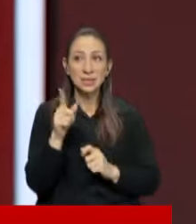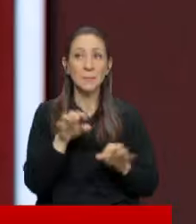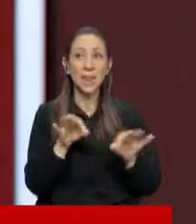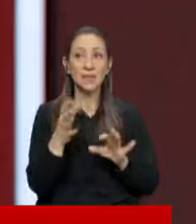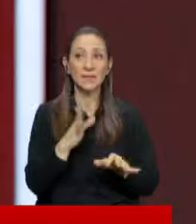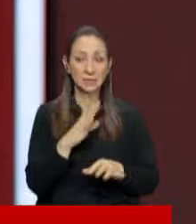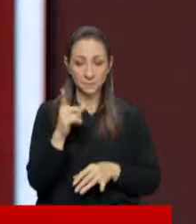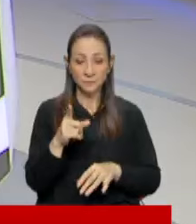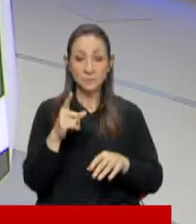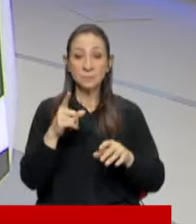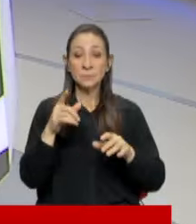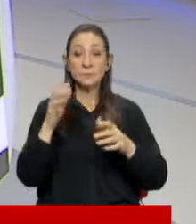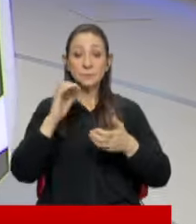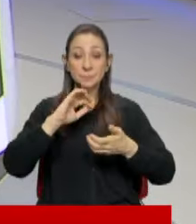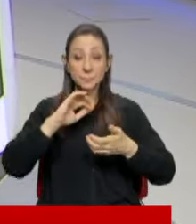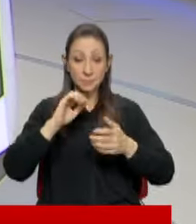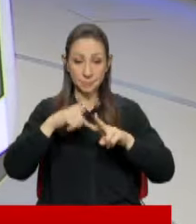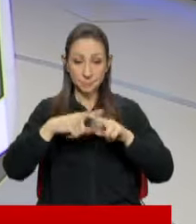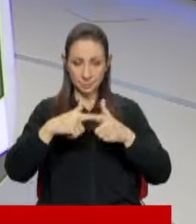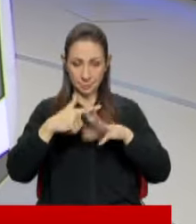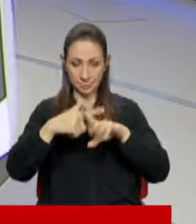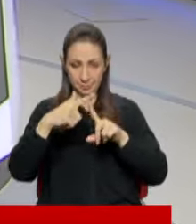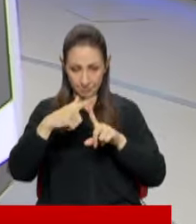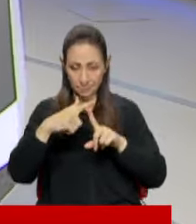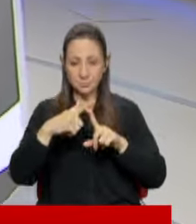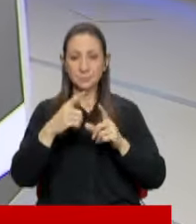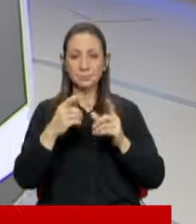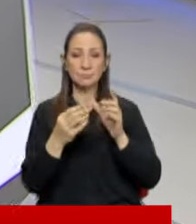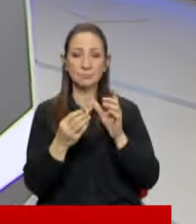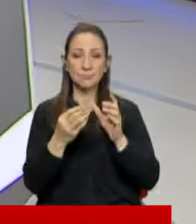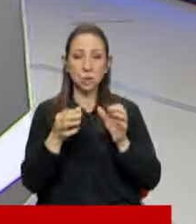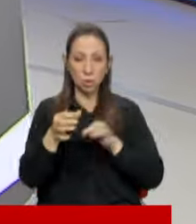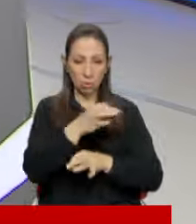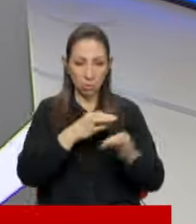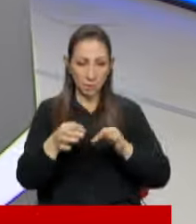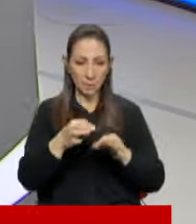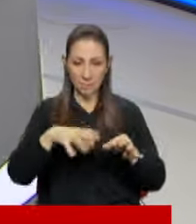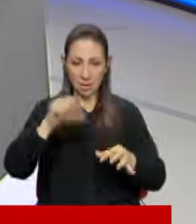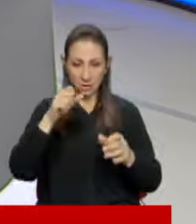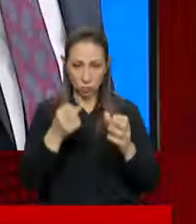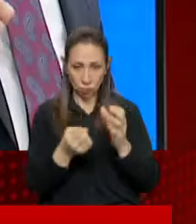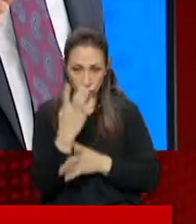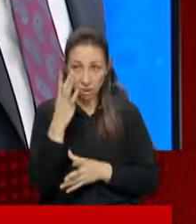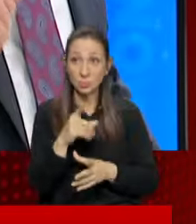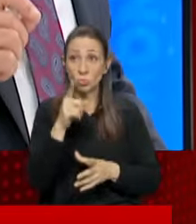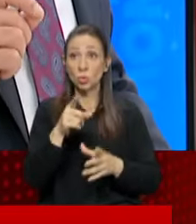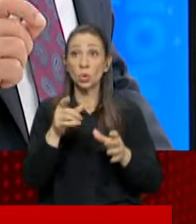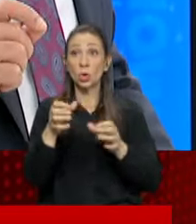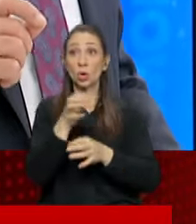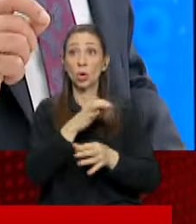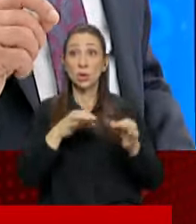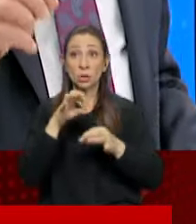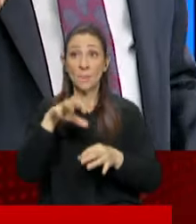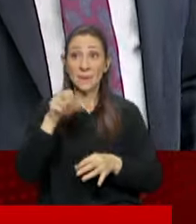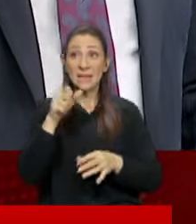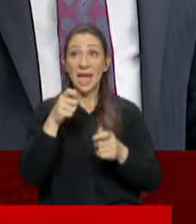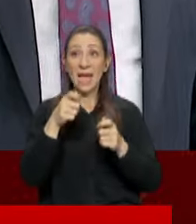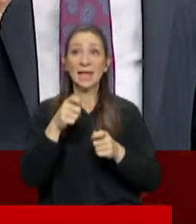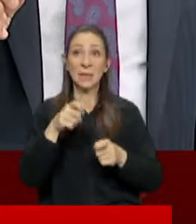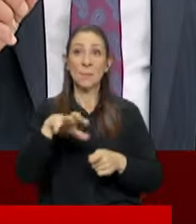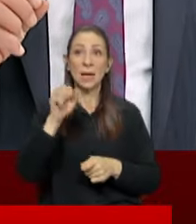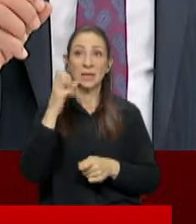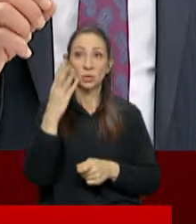planlarınız? Şimdi bir kere Afet Koordinasyon Merkezi kurmaya başlayacağız. Afet Koordinasyon Merkezi'nde eğitim